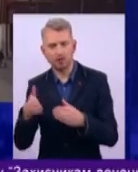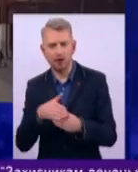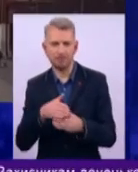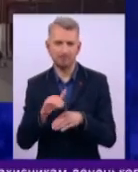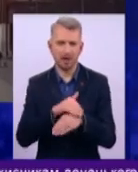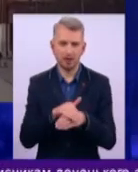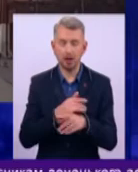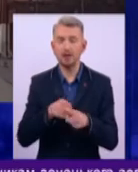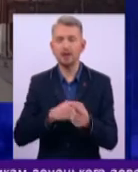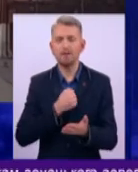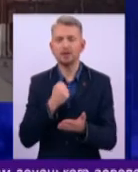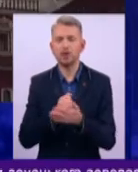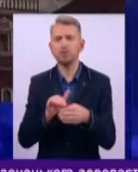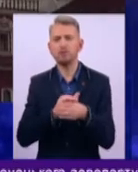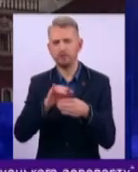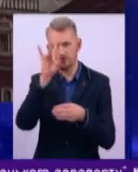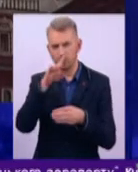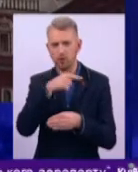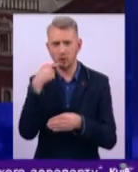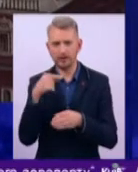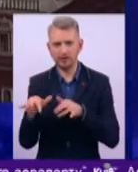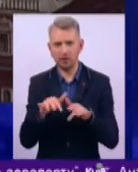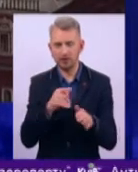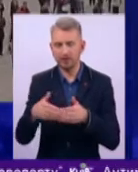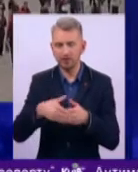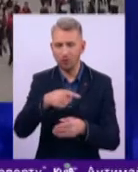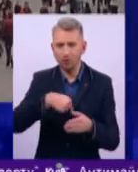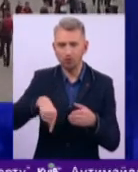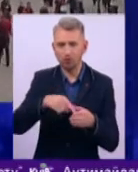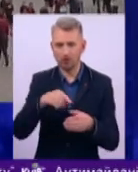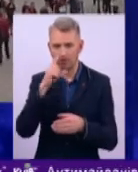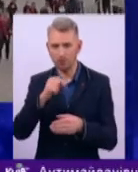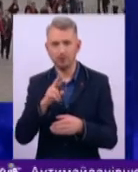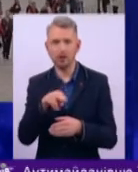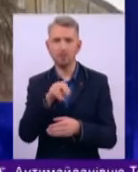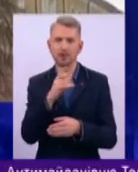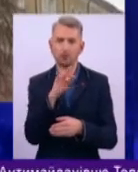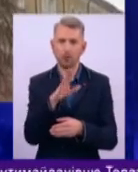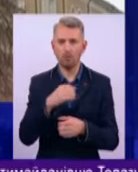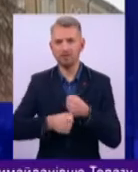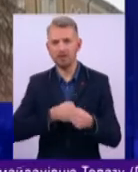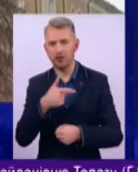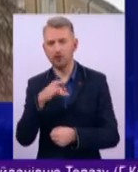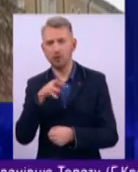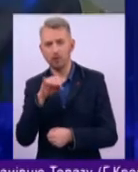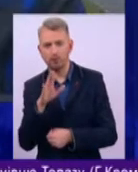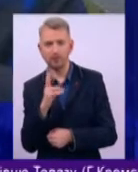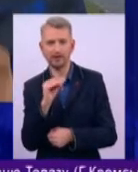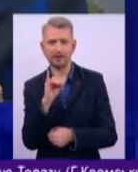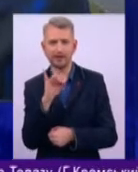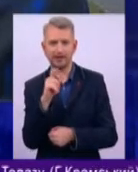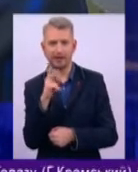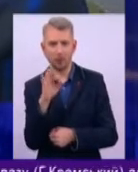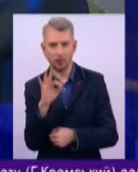Це підтверджують і прізвища відомих російських діячів з близького оточення Путіна, як то Пісков, Медведєв, Громов та Кирієнко. Для